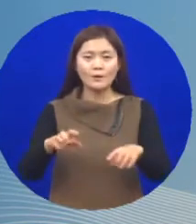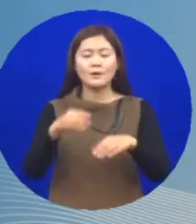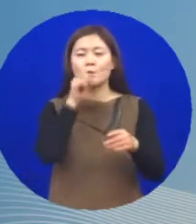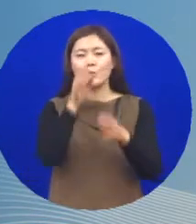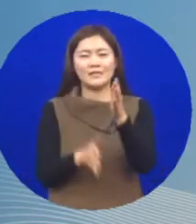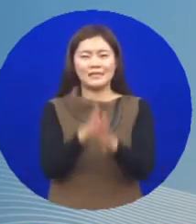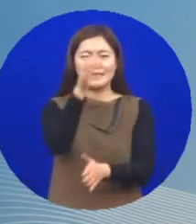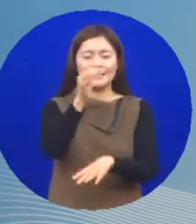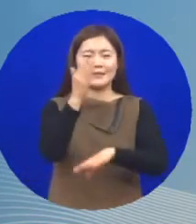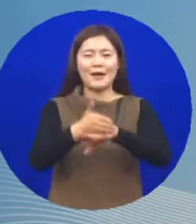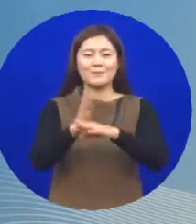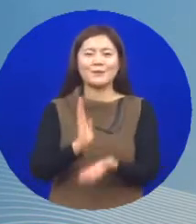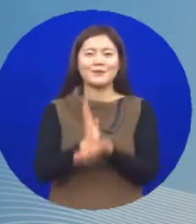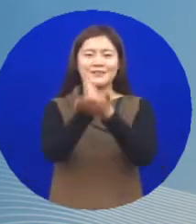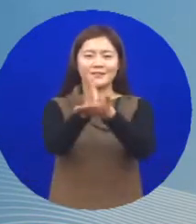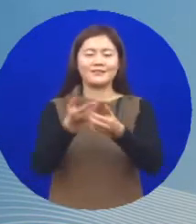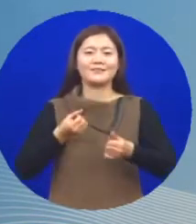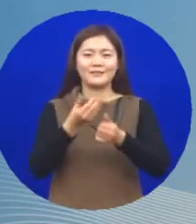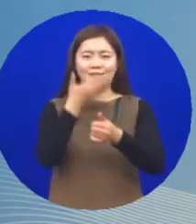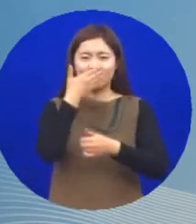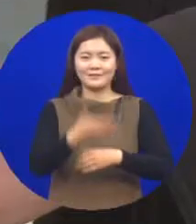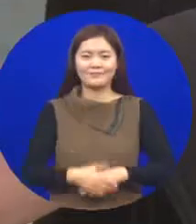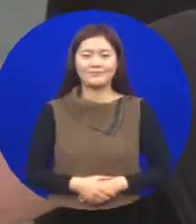주민들이 정찬민 시장에게 감사패를 전달했습니다.